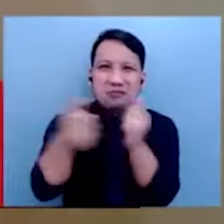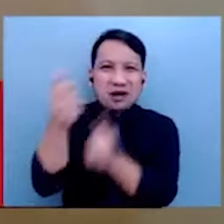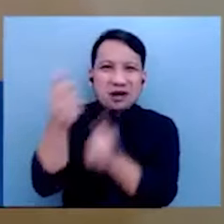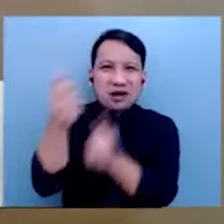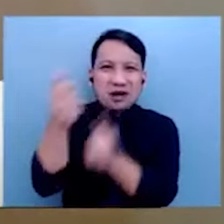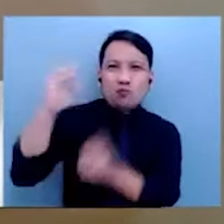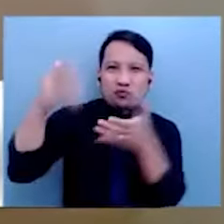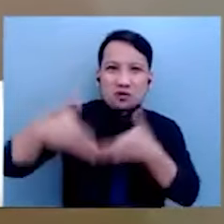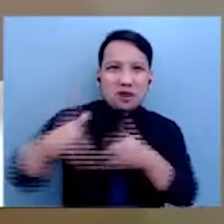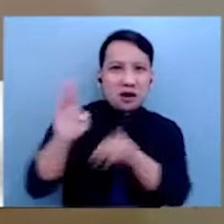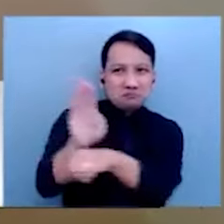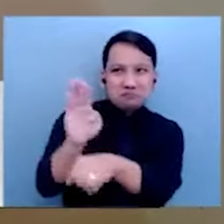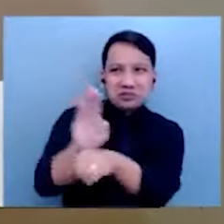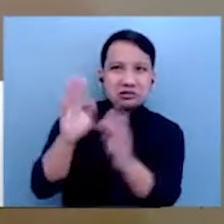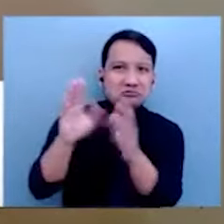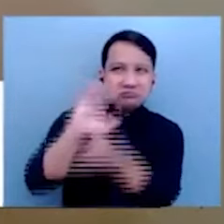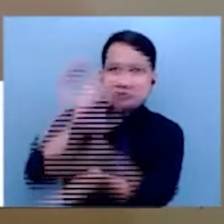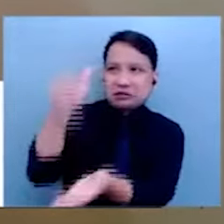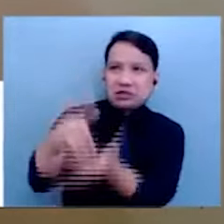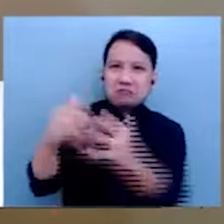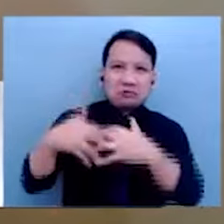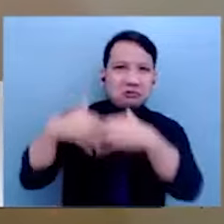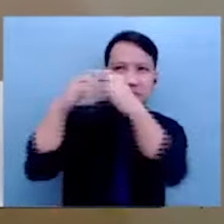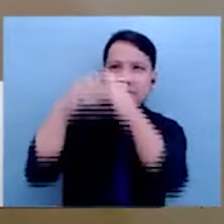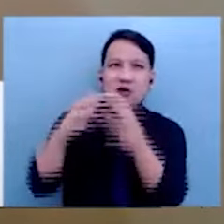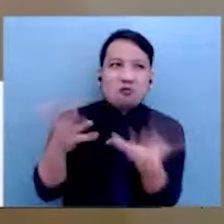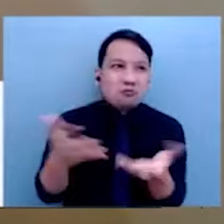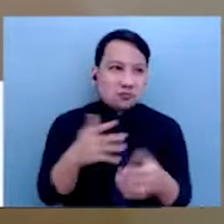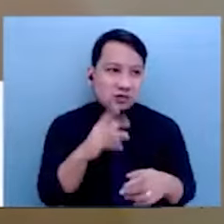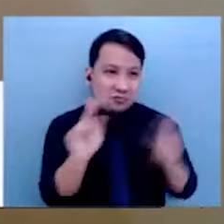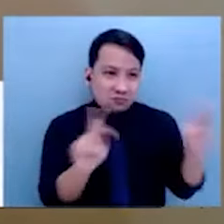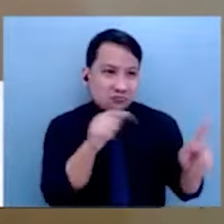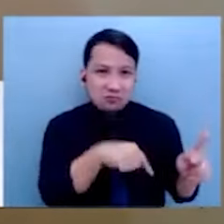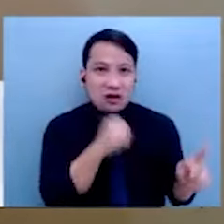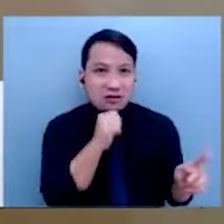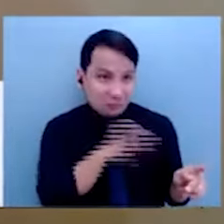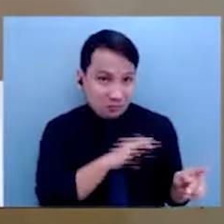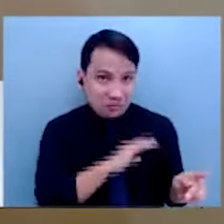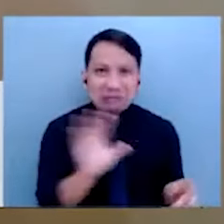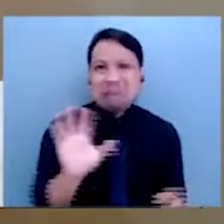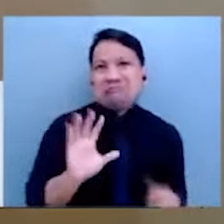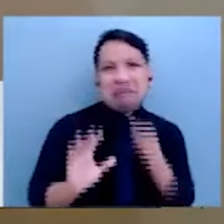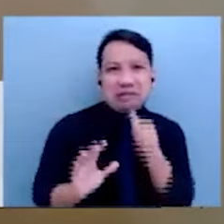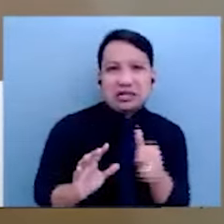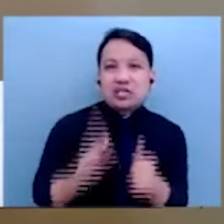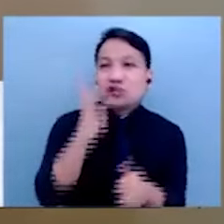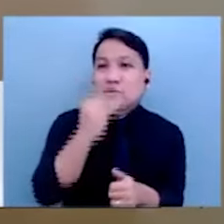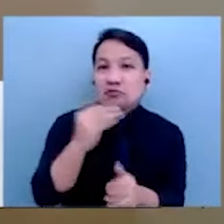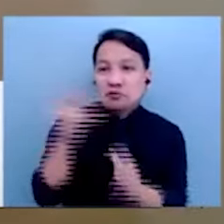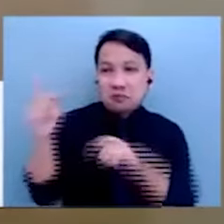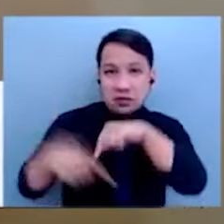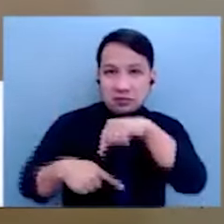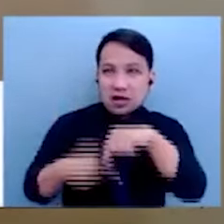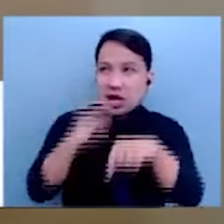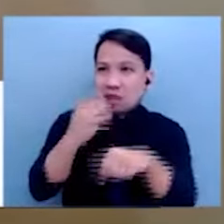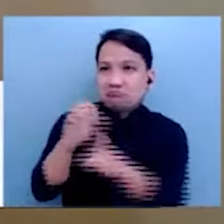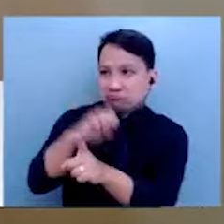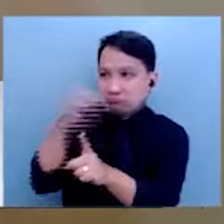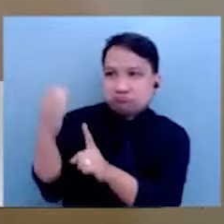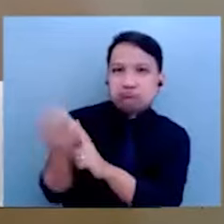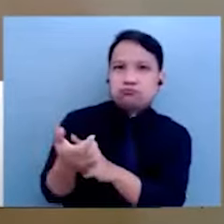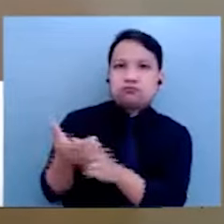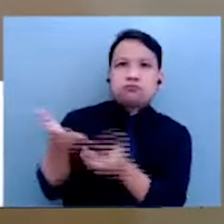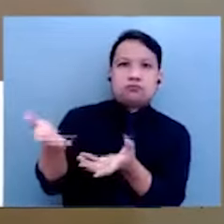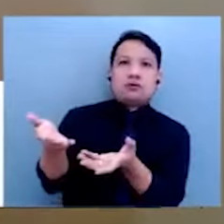o business center nila. Hindi nakikinabang yung mga mamamayan dyan. Ang napaparusahan pa, yung ating environment na